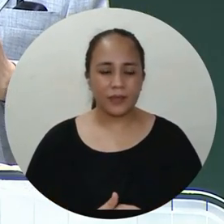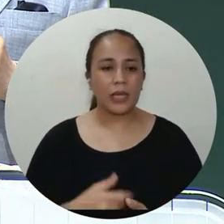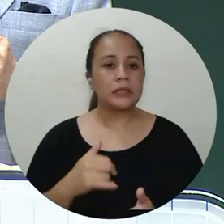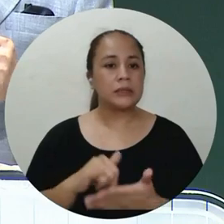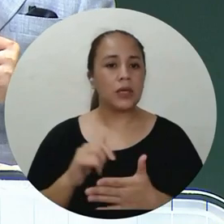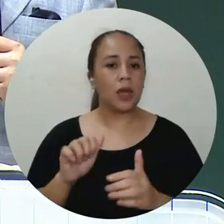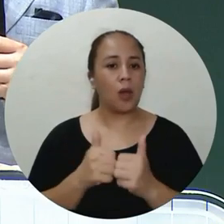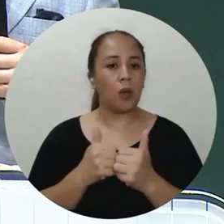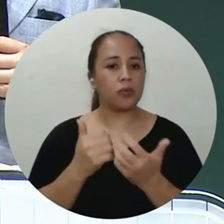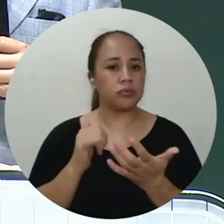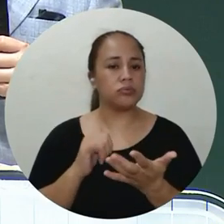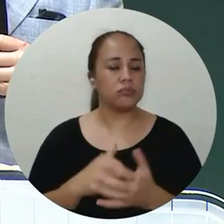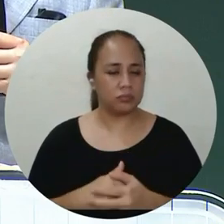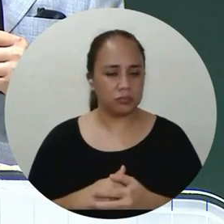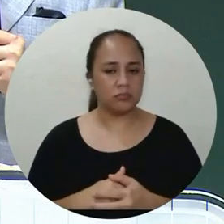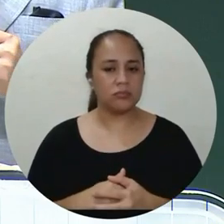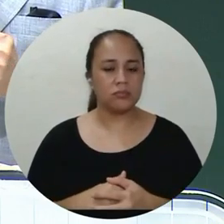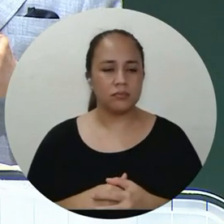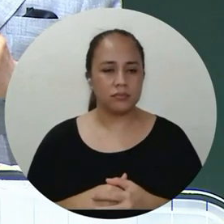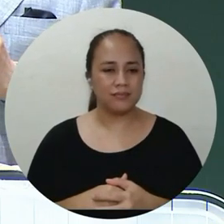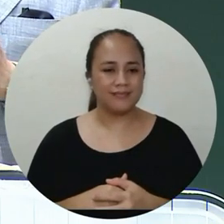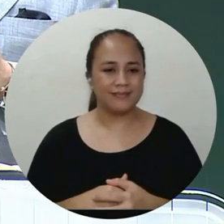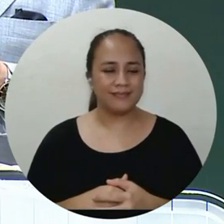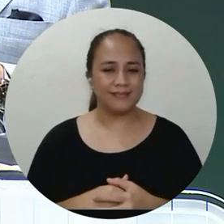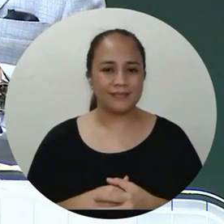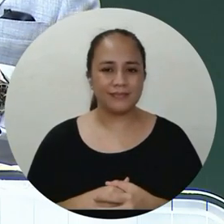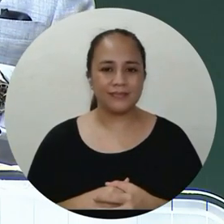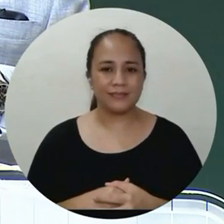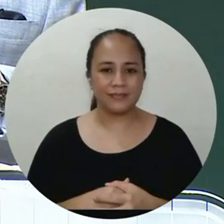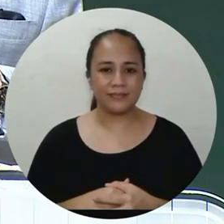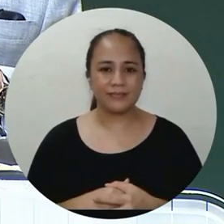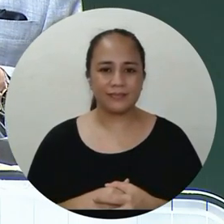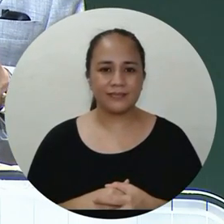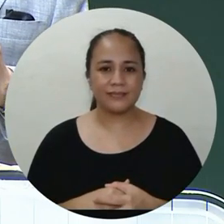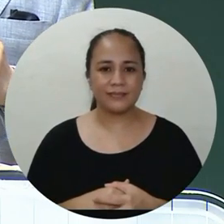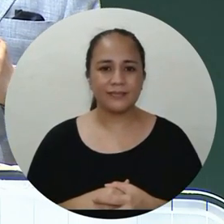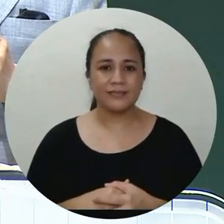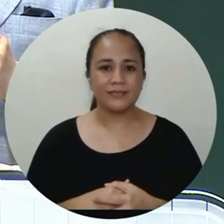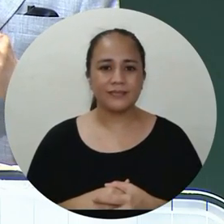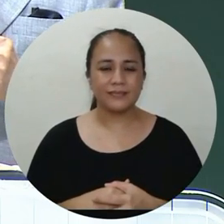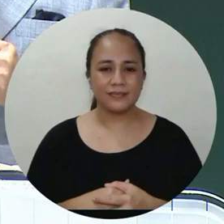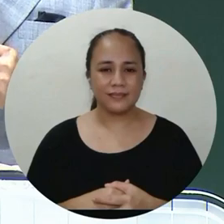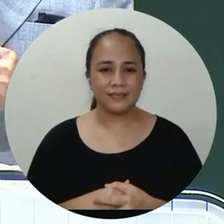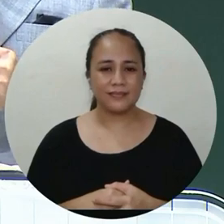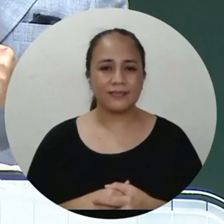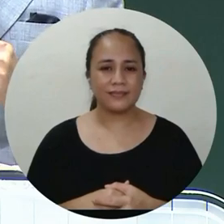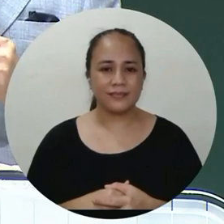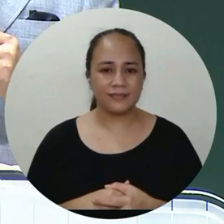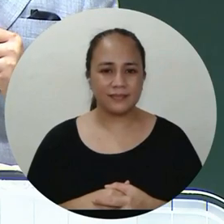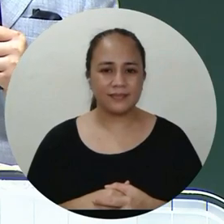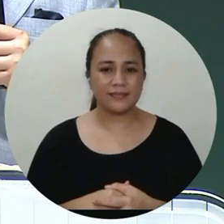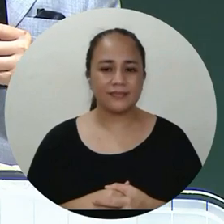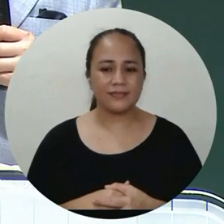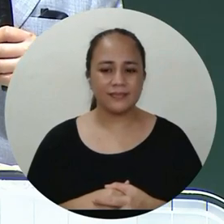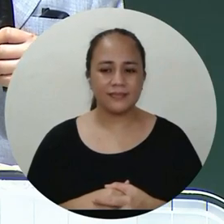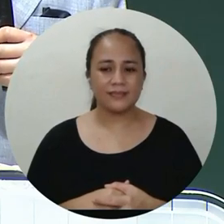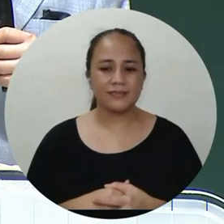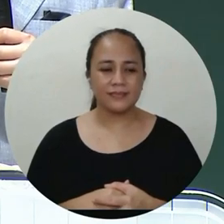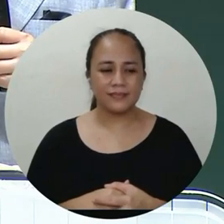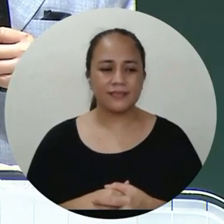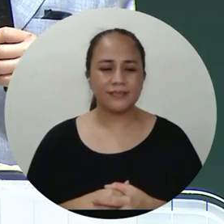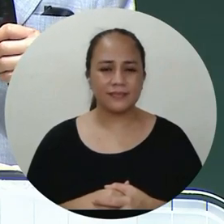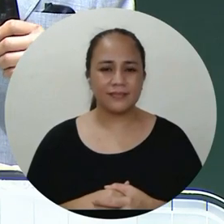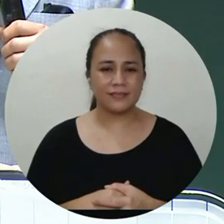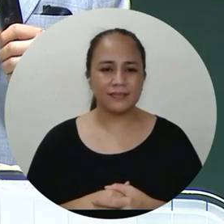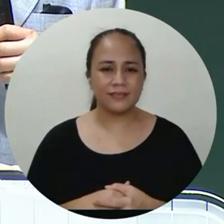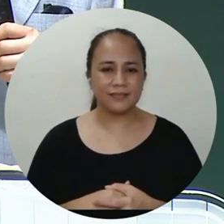be. 모든 사람들이 다 사랑스럽고 모든 사람들이 다 귀하고 모든 사람들이 다 사람과